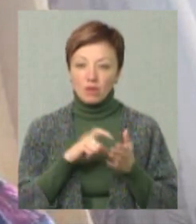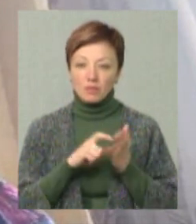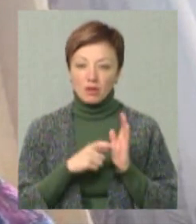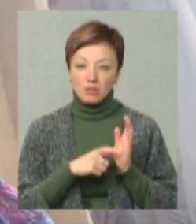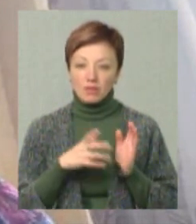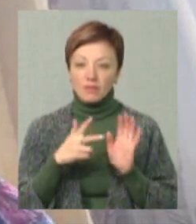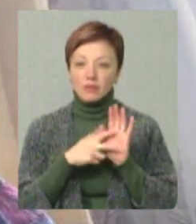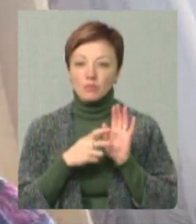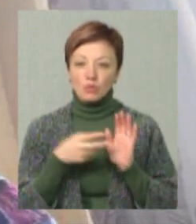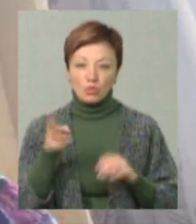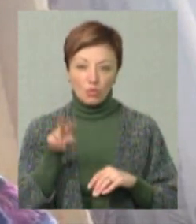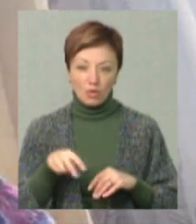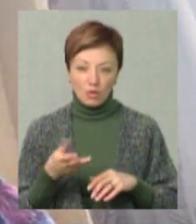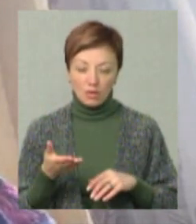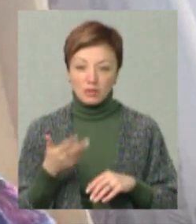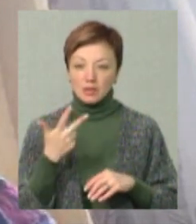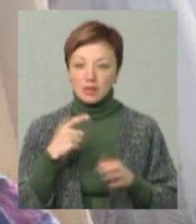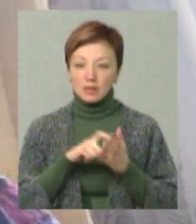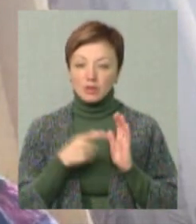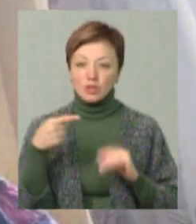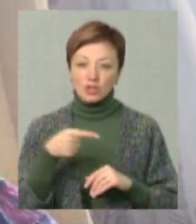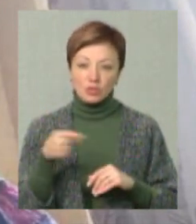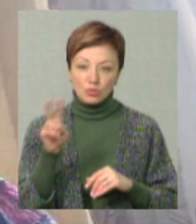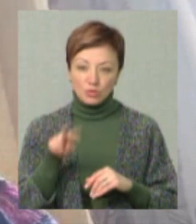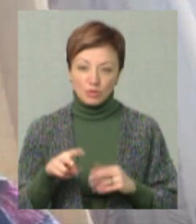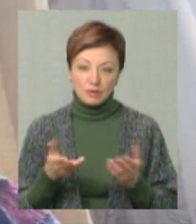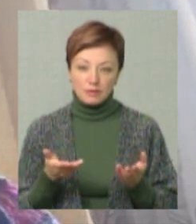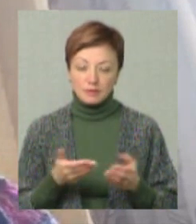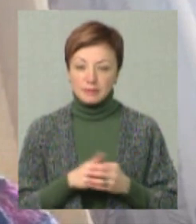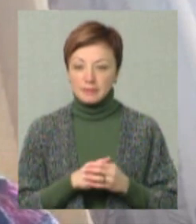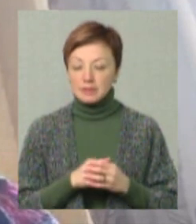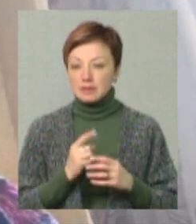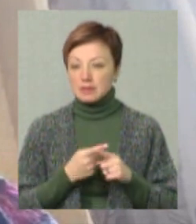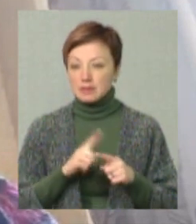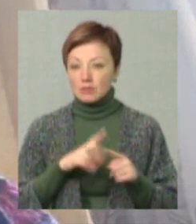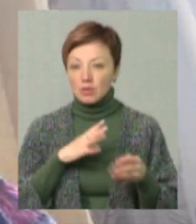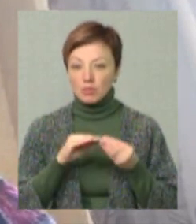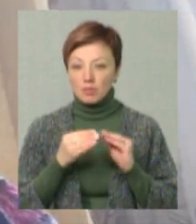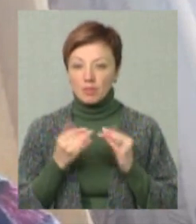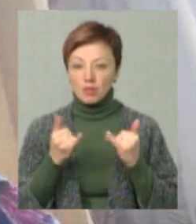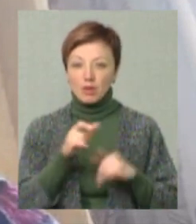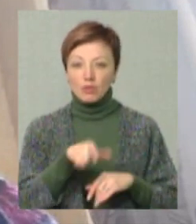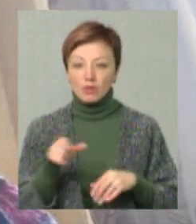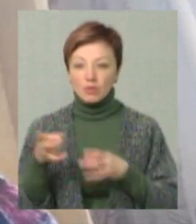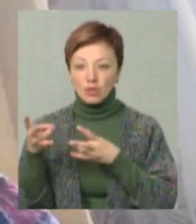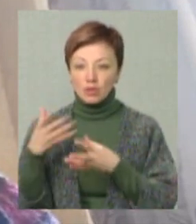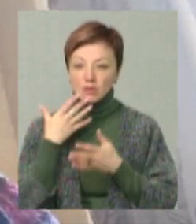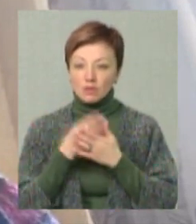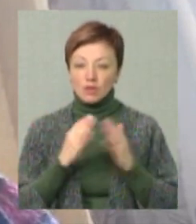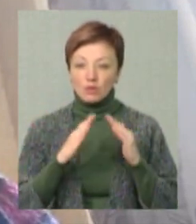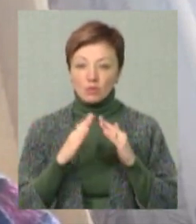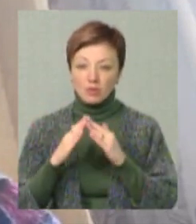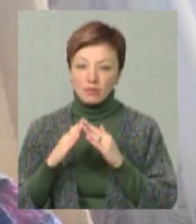двокімнатно пропонувала за $800, трьокімнатно за $1000. І це була проблема для людей, які покинули